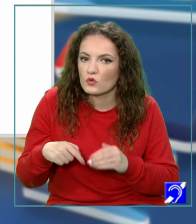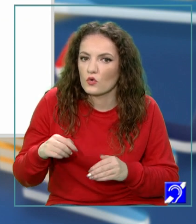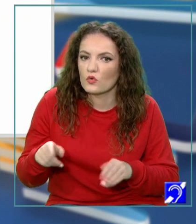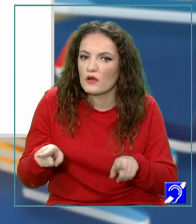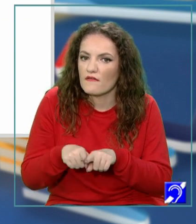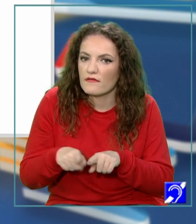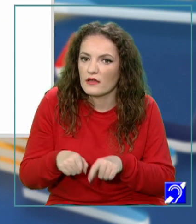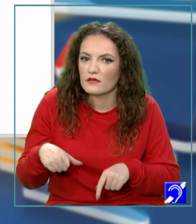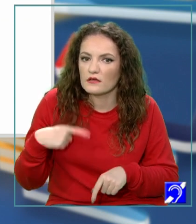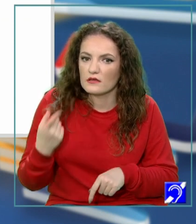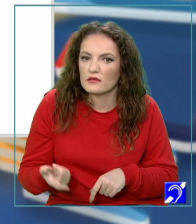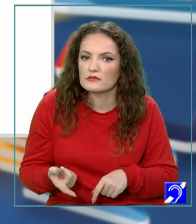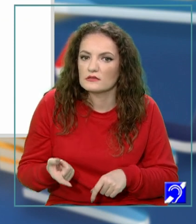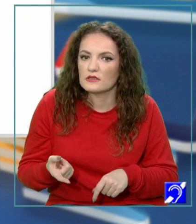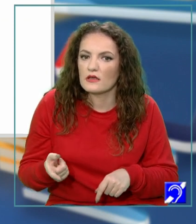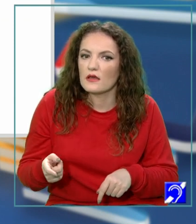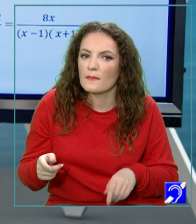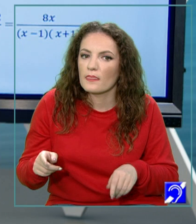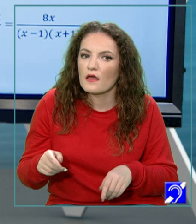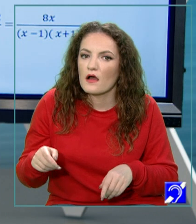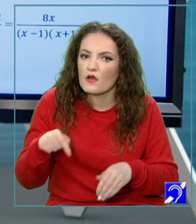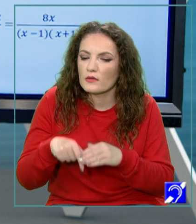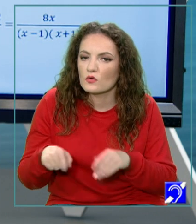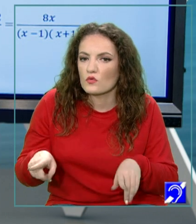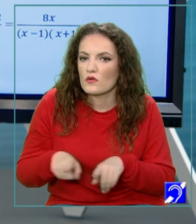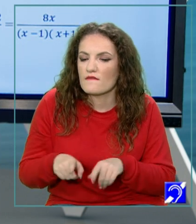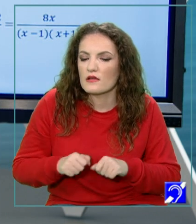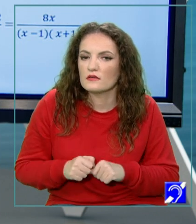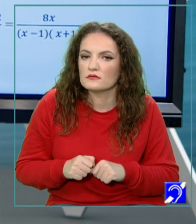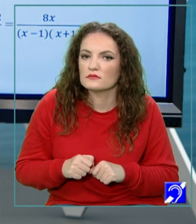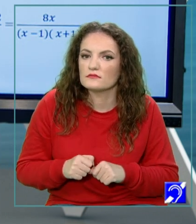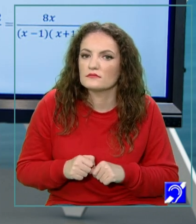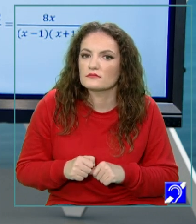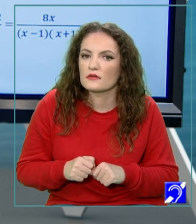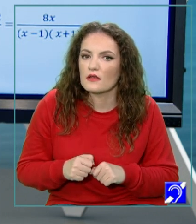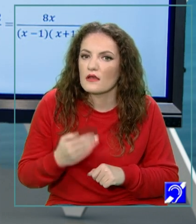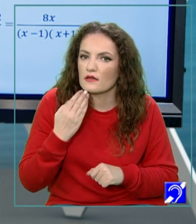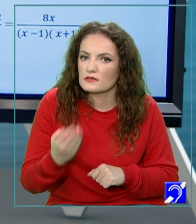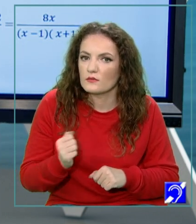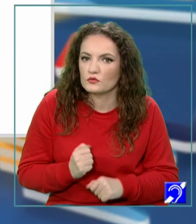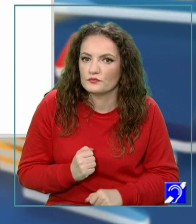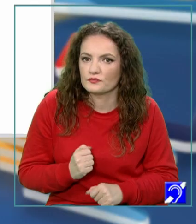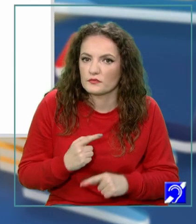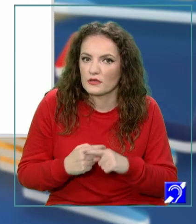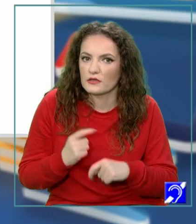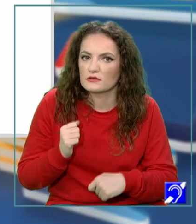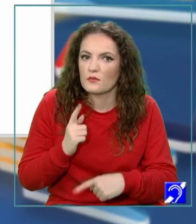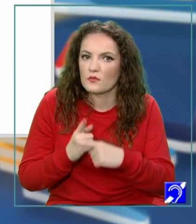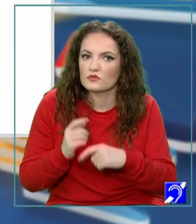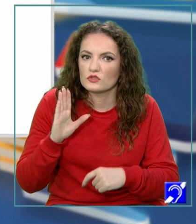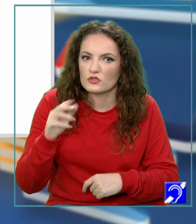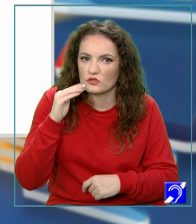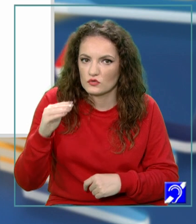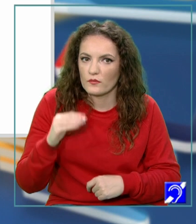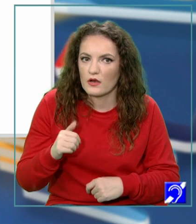necomuni, factorii comuni fiind aleși la puterea cea mai mare. Pentru a exemplifica, am pregătit câteva exemple. Primul exemplu, x plus 5 supra